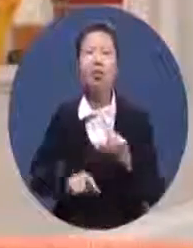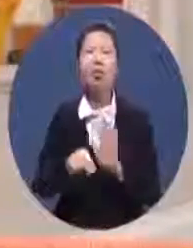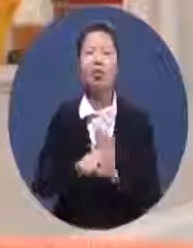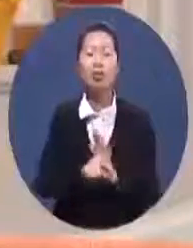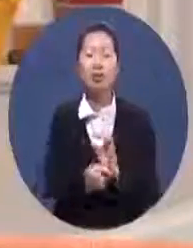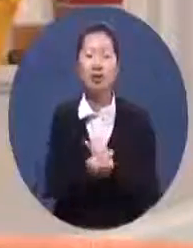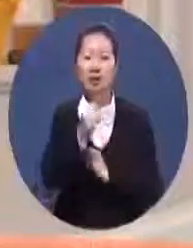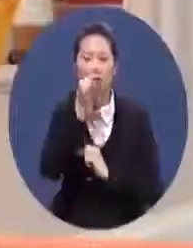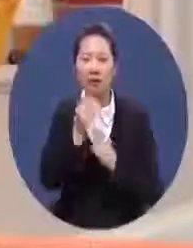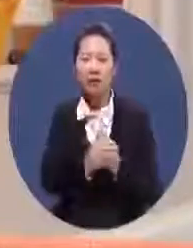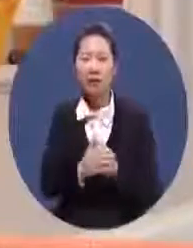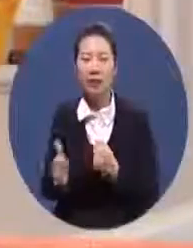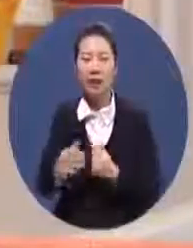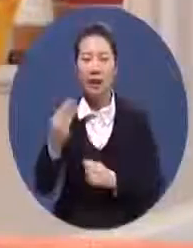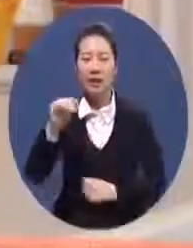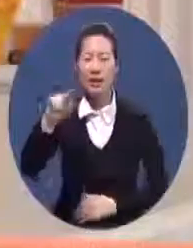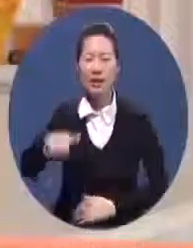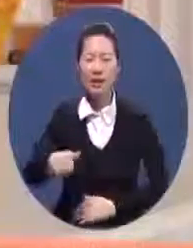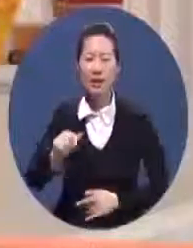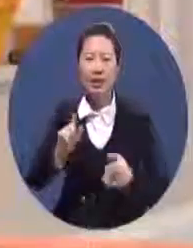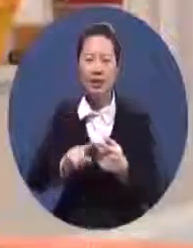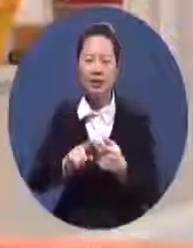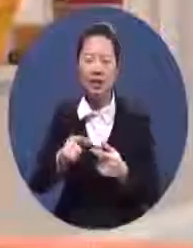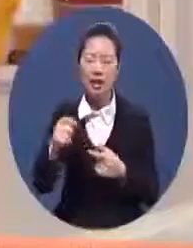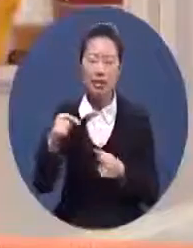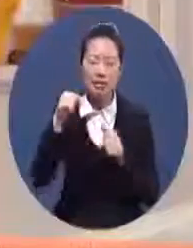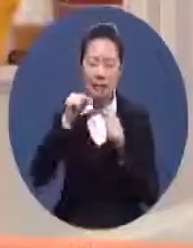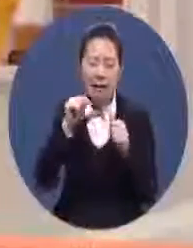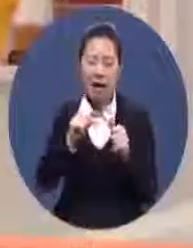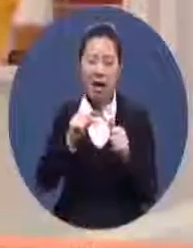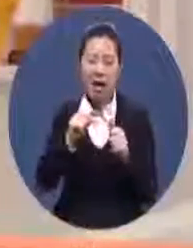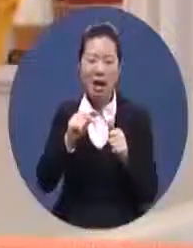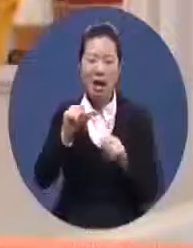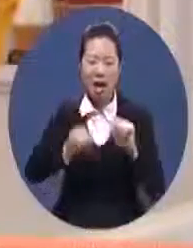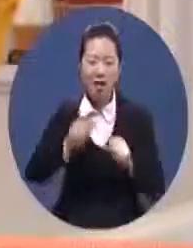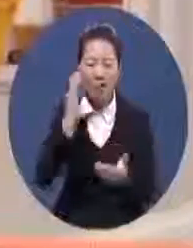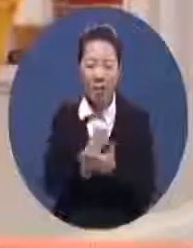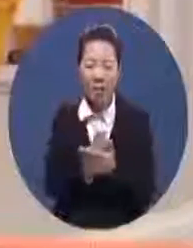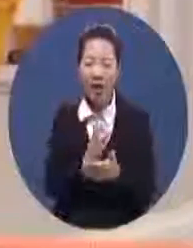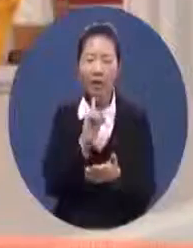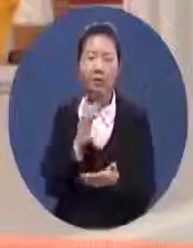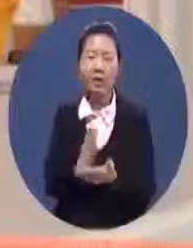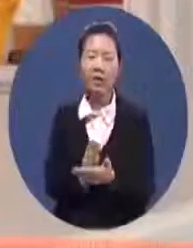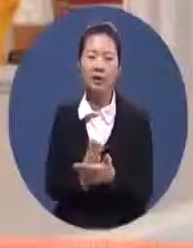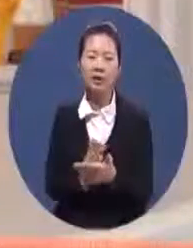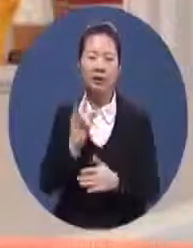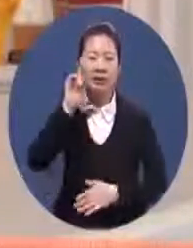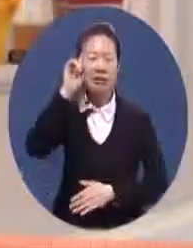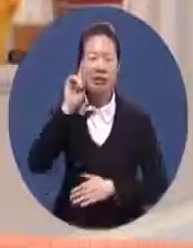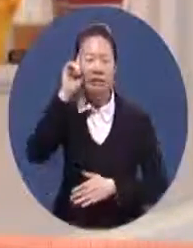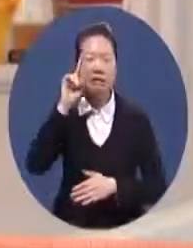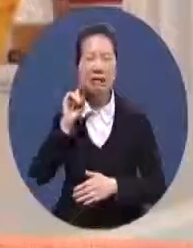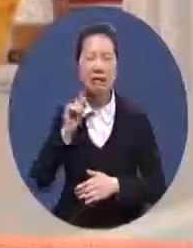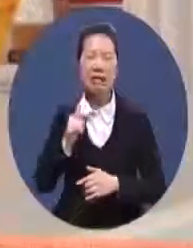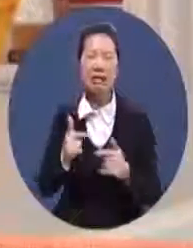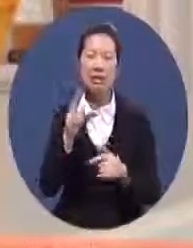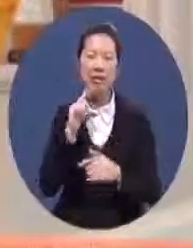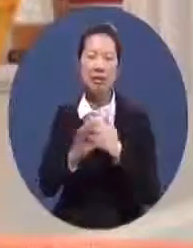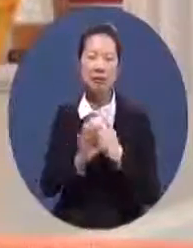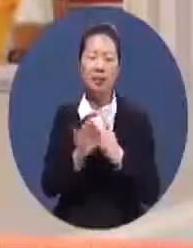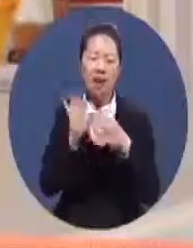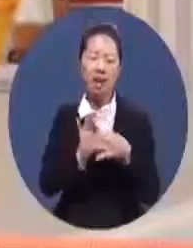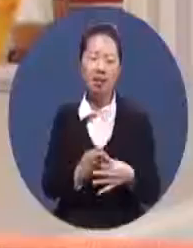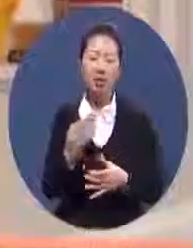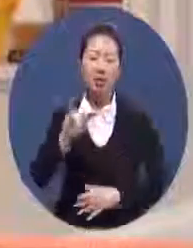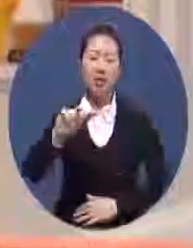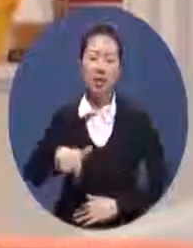그래서 첫 번째로 틱은 지적하지 말아야 되고 또 하나는 아이가 스트레스가 많으면 틱이 계속 지속될 수가 있어요. 그러니까